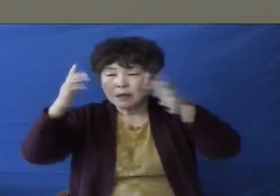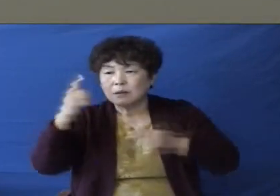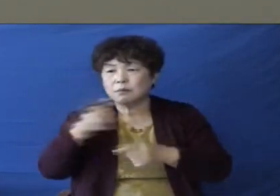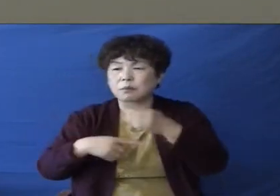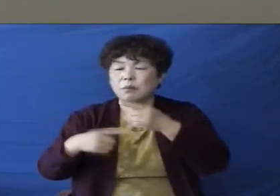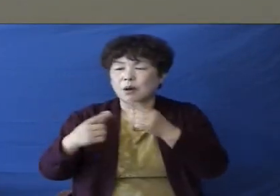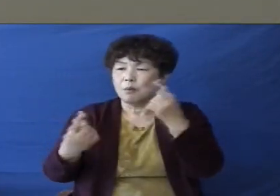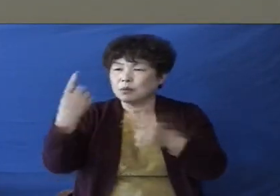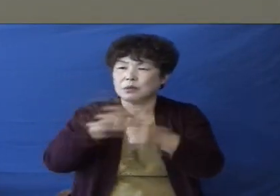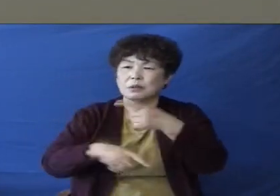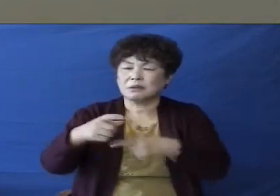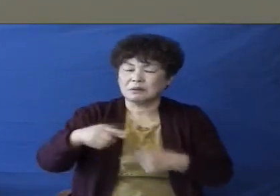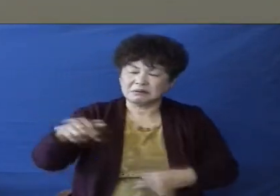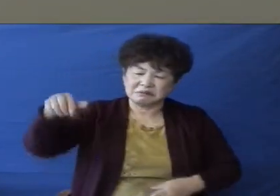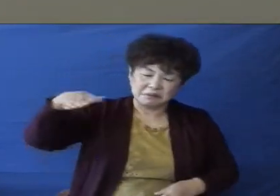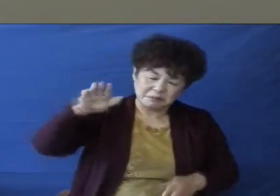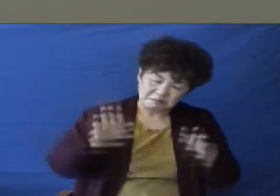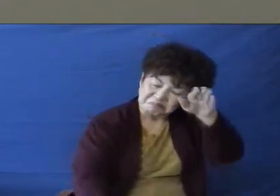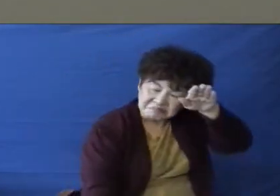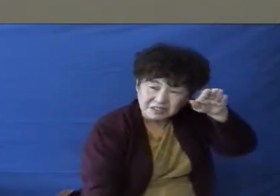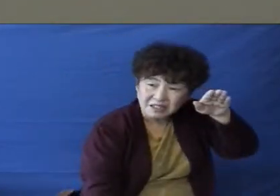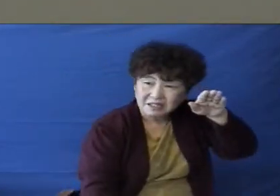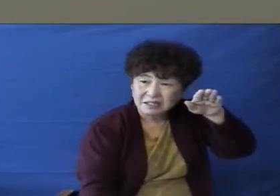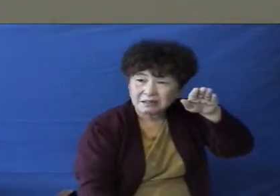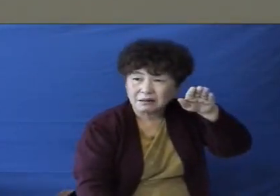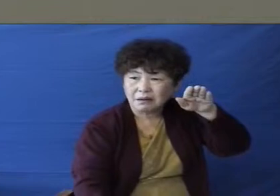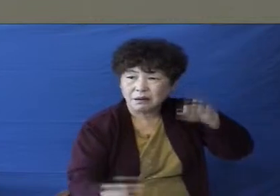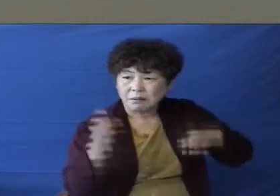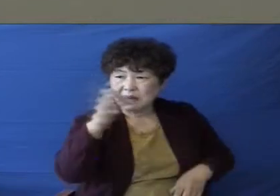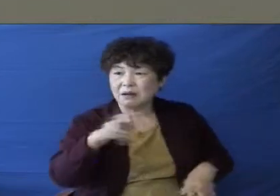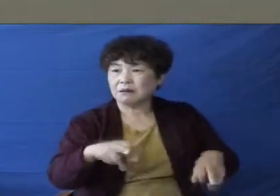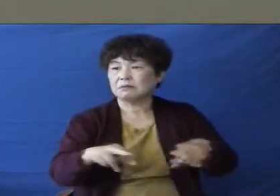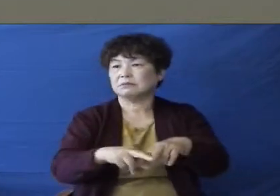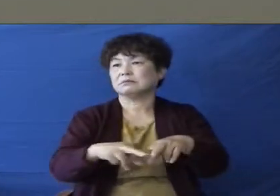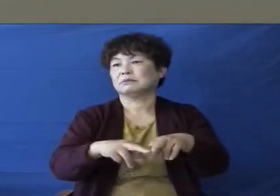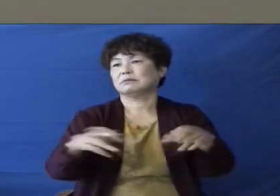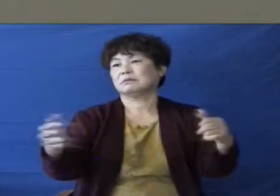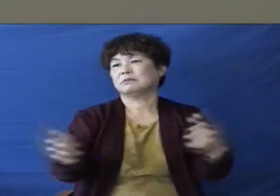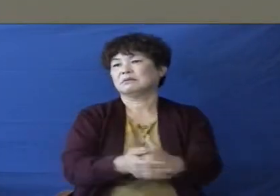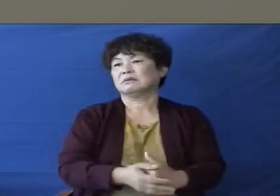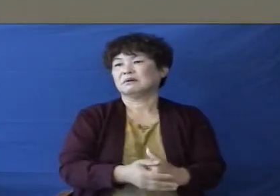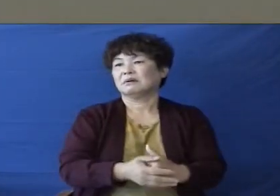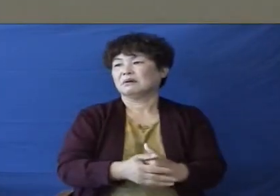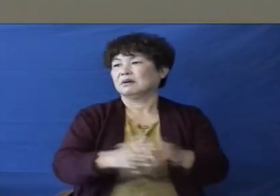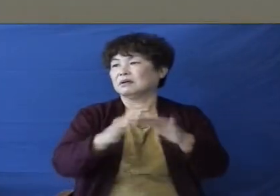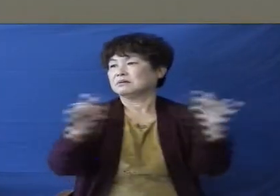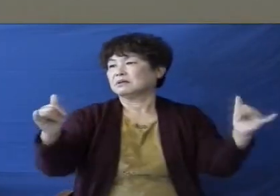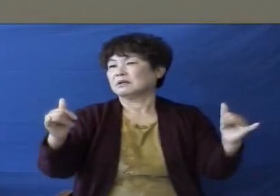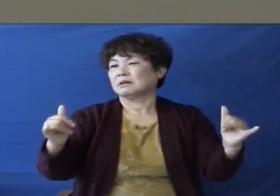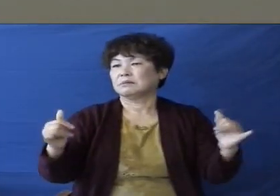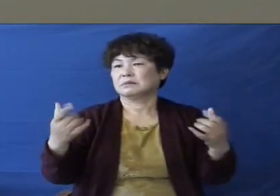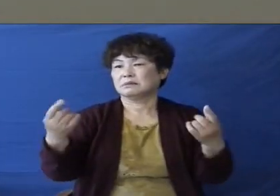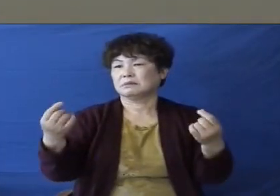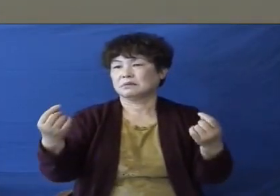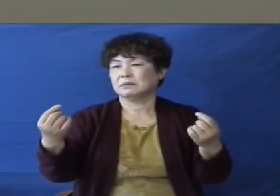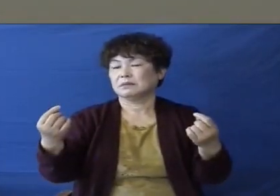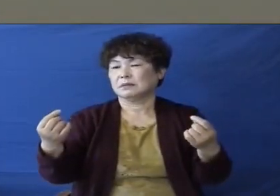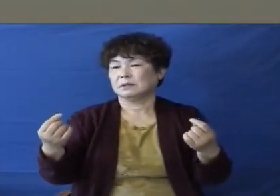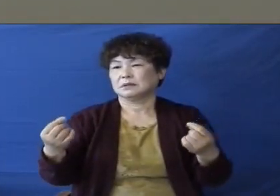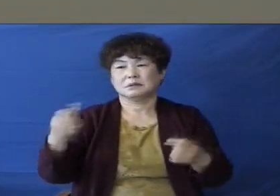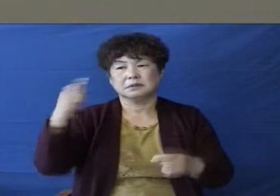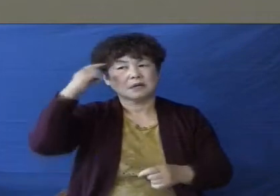거예요 아 그건 무슨 얘깁니까 내 일처럼 생각을 안했기 때문에 그래요 여러분